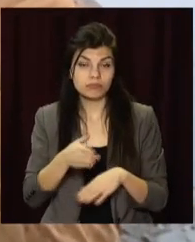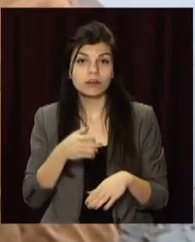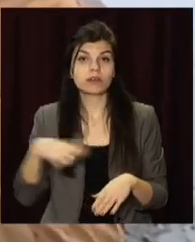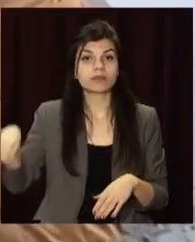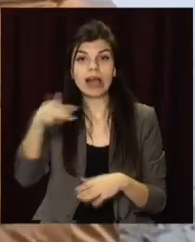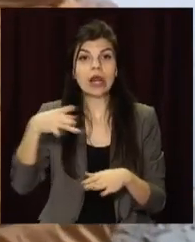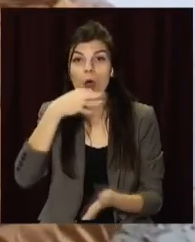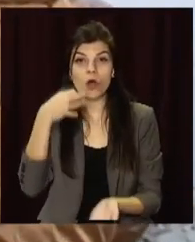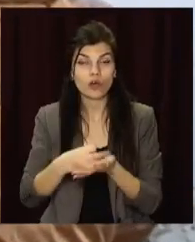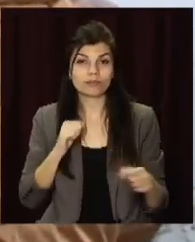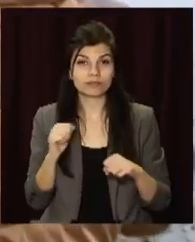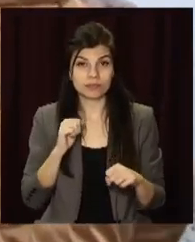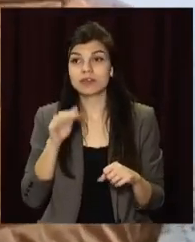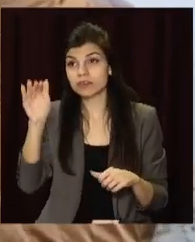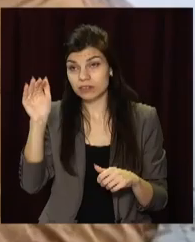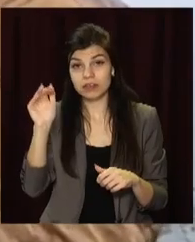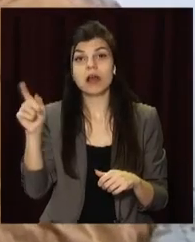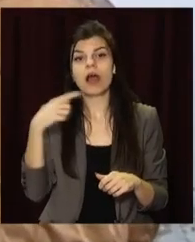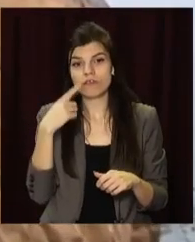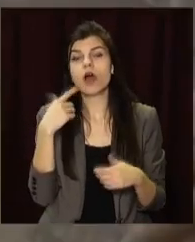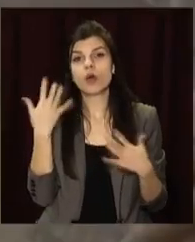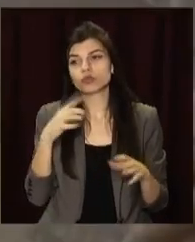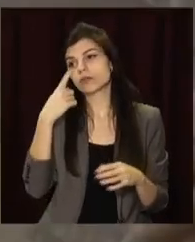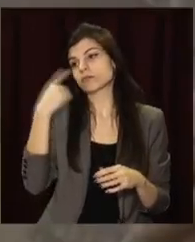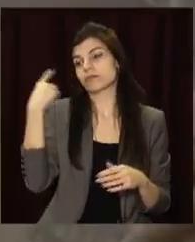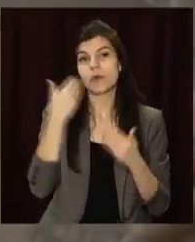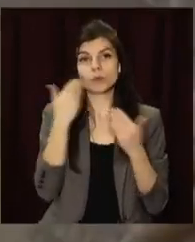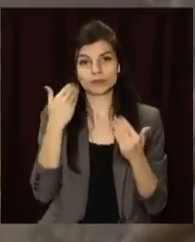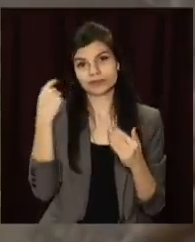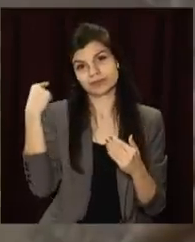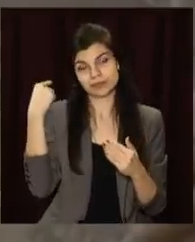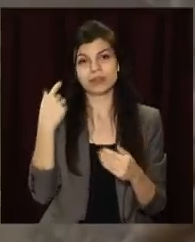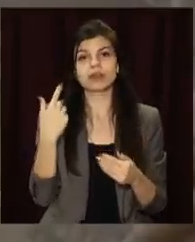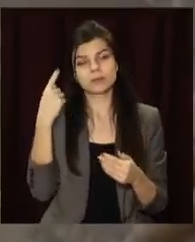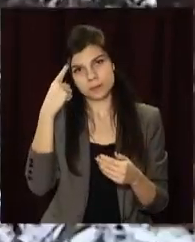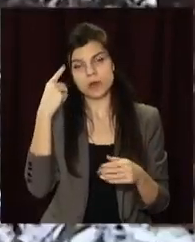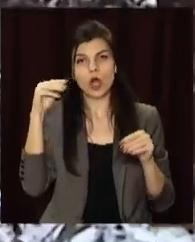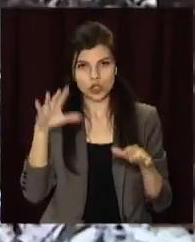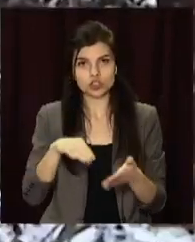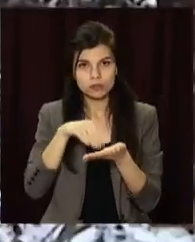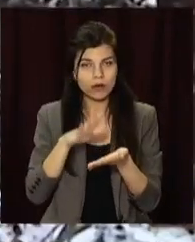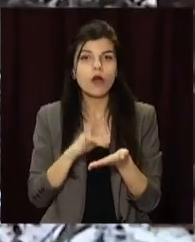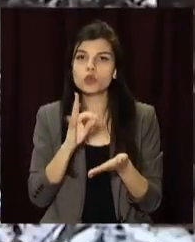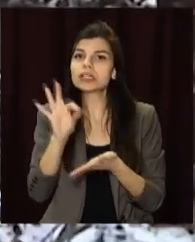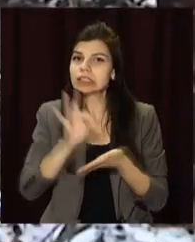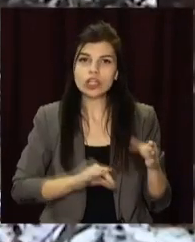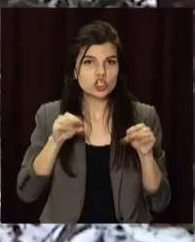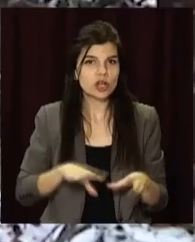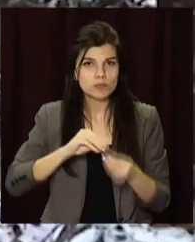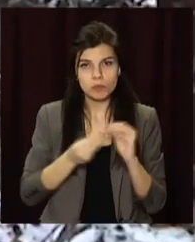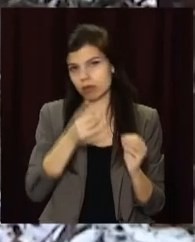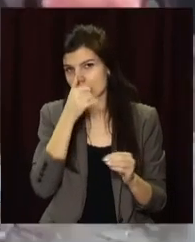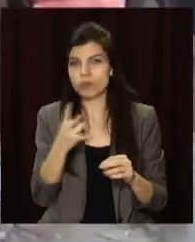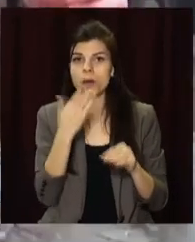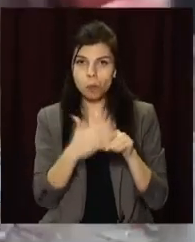адміністрації АНДЕ району. Каже, ще наприкінці минулого року зайнялися проблемою, проте вирішити все і одразу не так